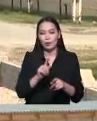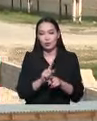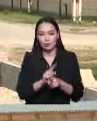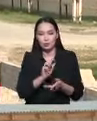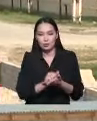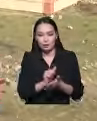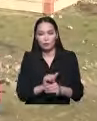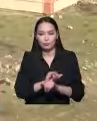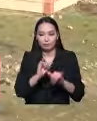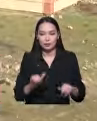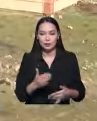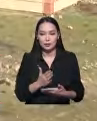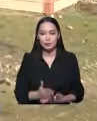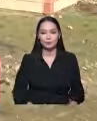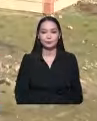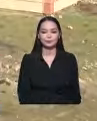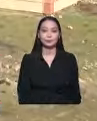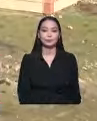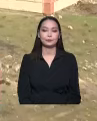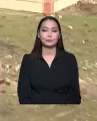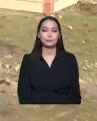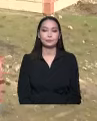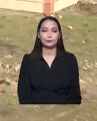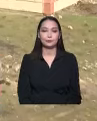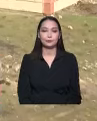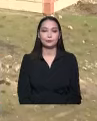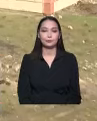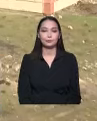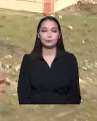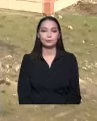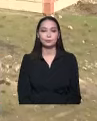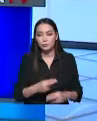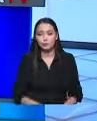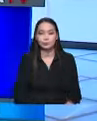ашады. Берік Жұмабайұлы, Шернияз Борантаев, Астана Таймс, Тараз.